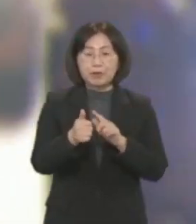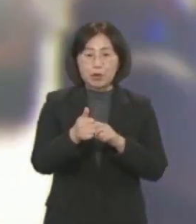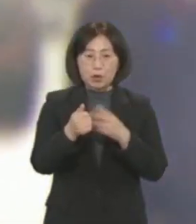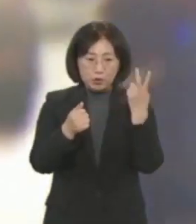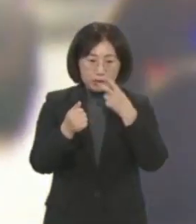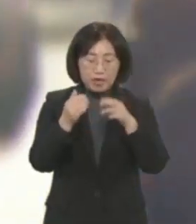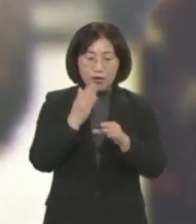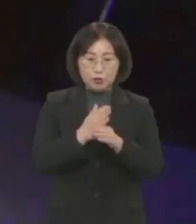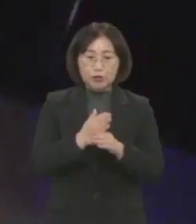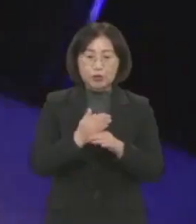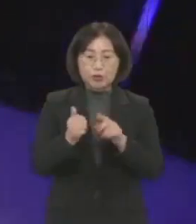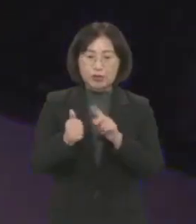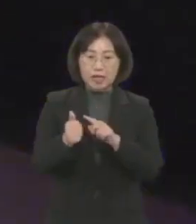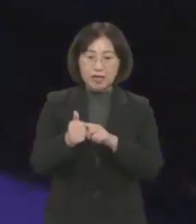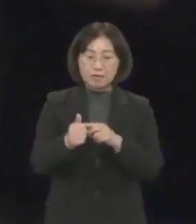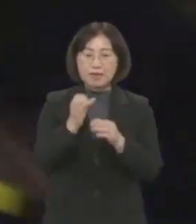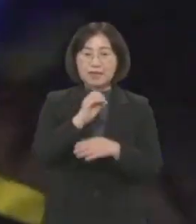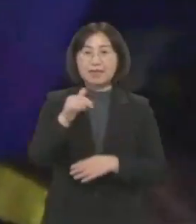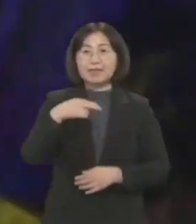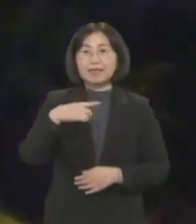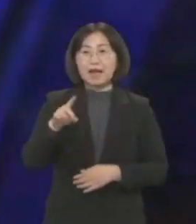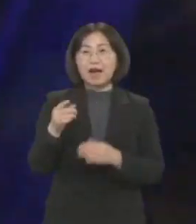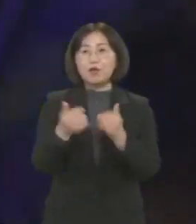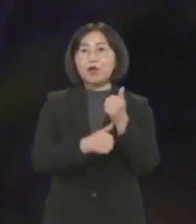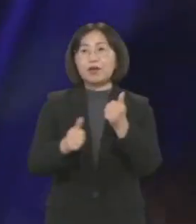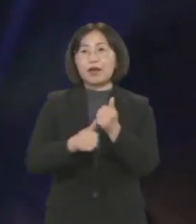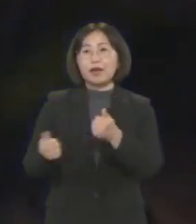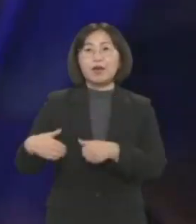서구는 BC 인사위원회 회부할 예정입니다